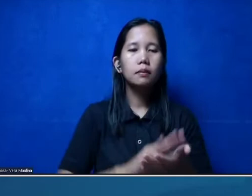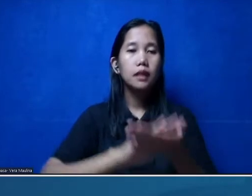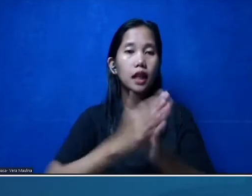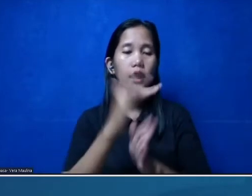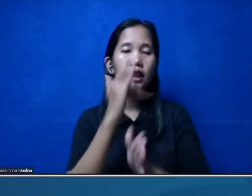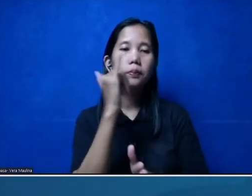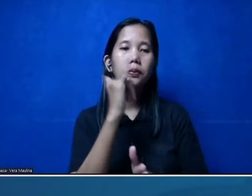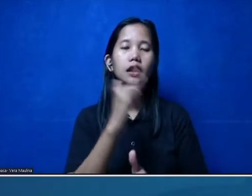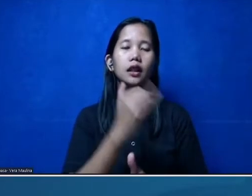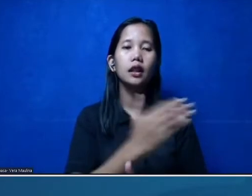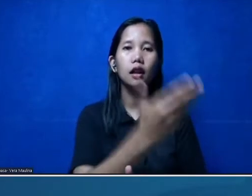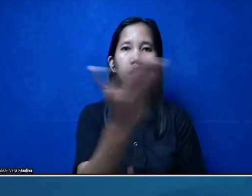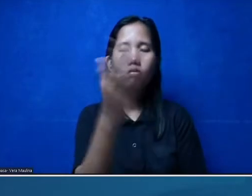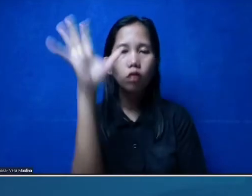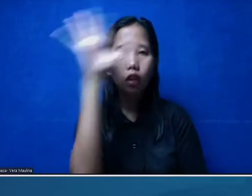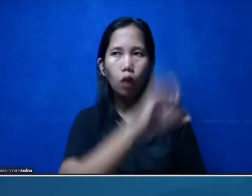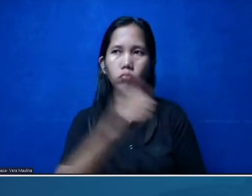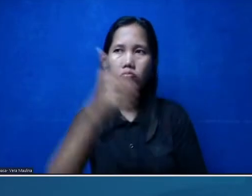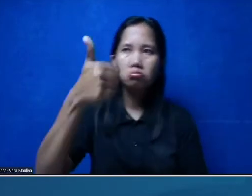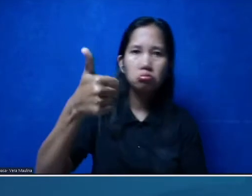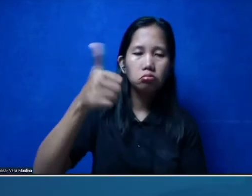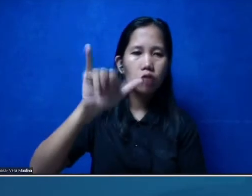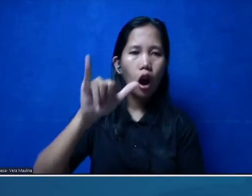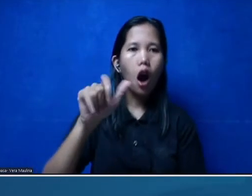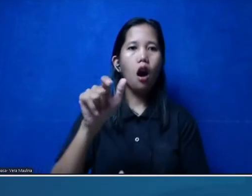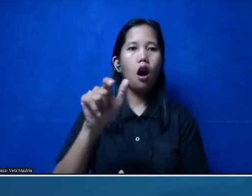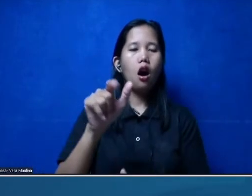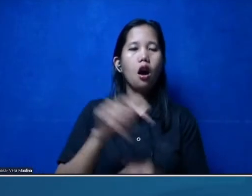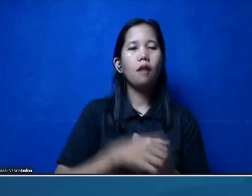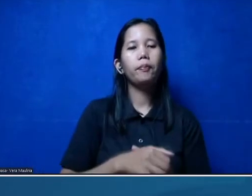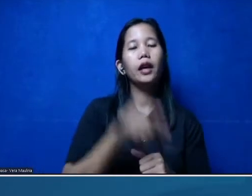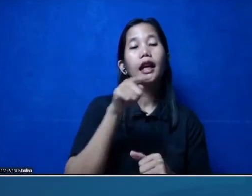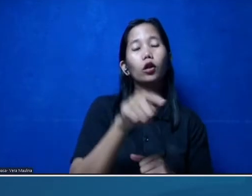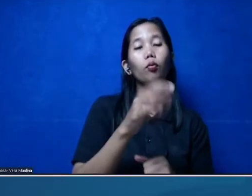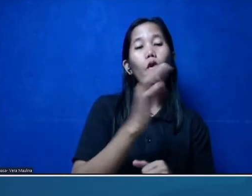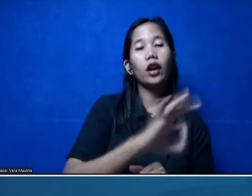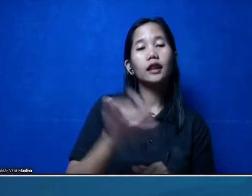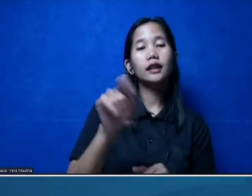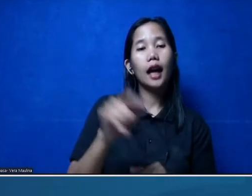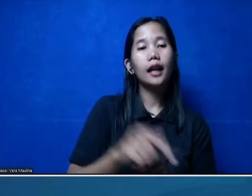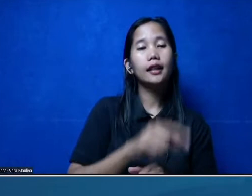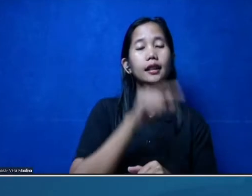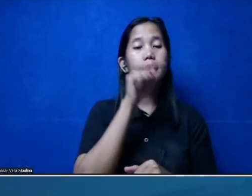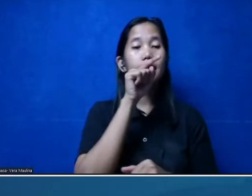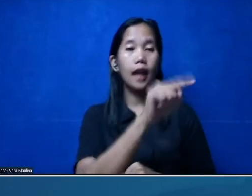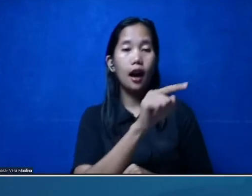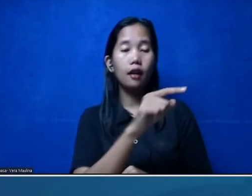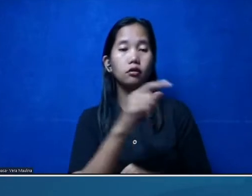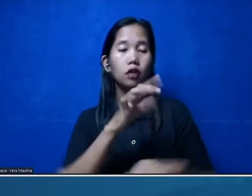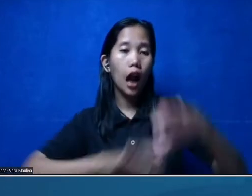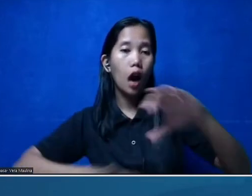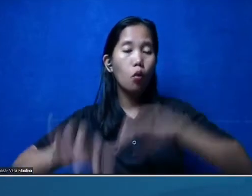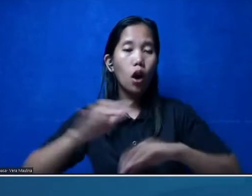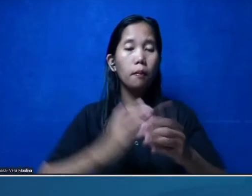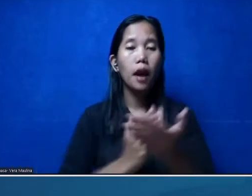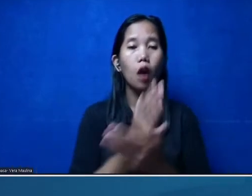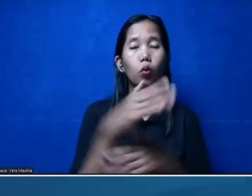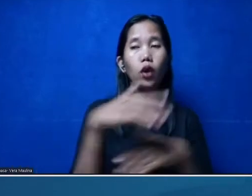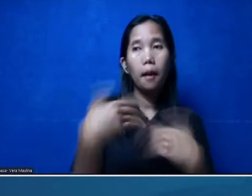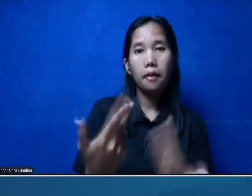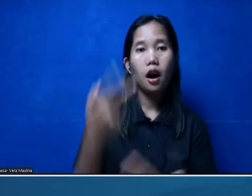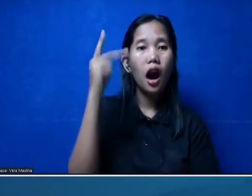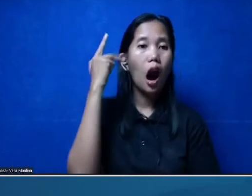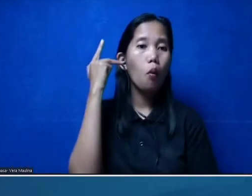melalui Hawa dan Hawa mengulanginya males ketika mereka makan mereka pasti mati tetapi setan mengatakan